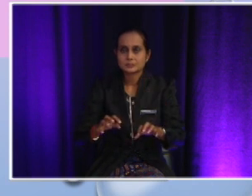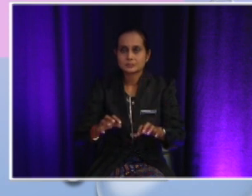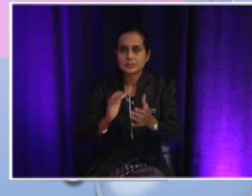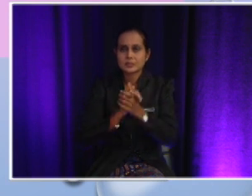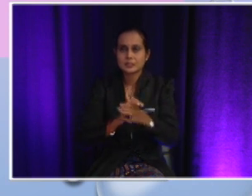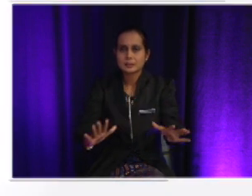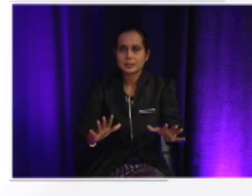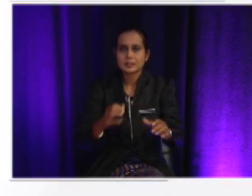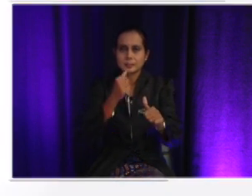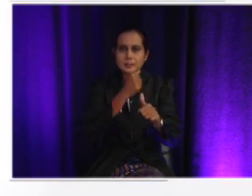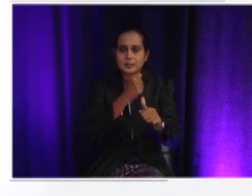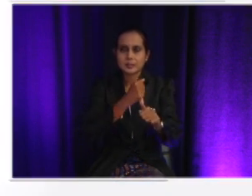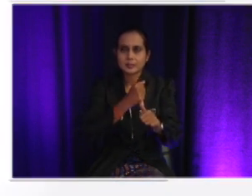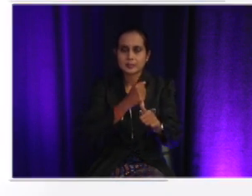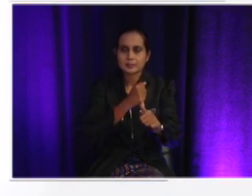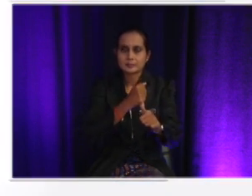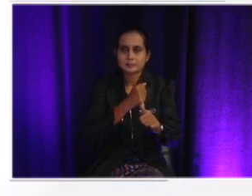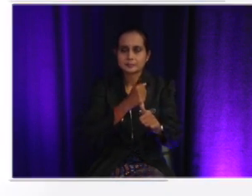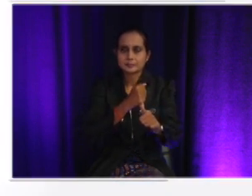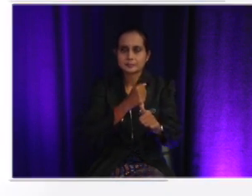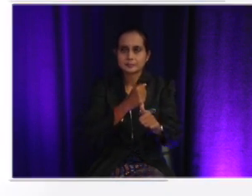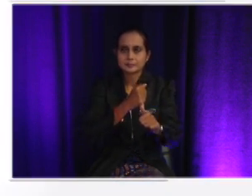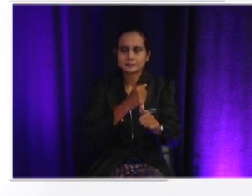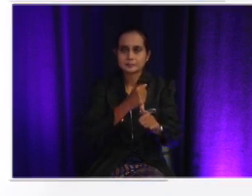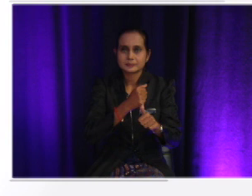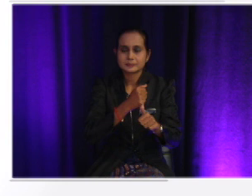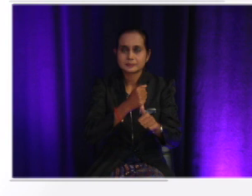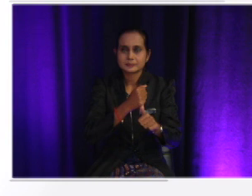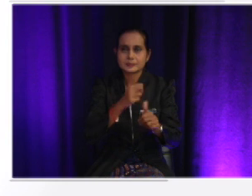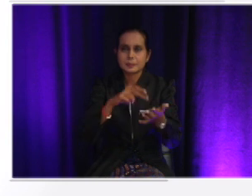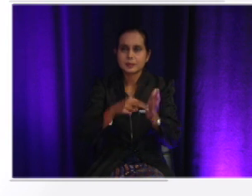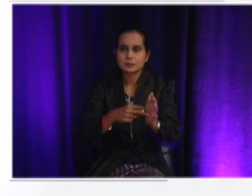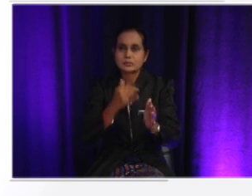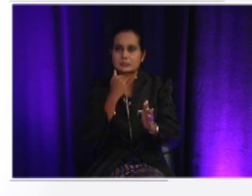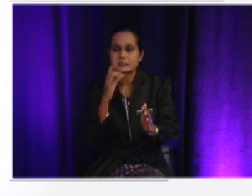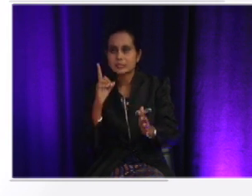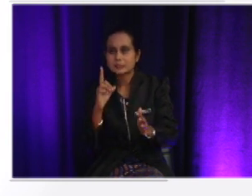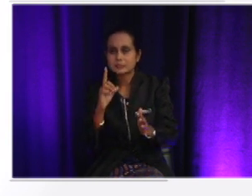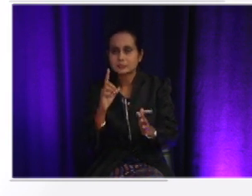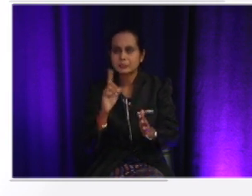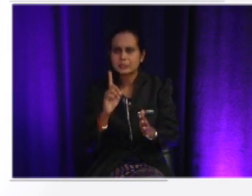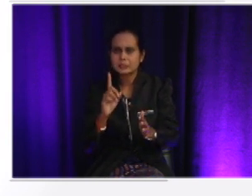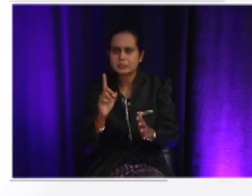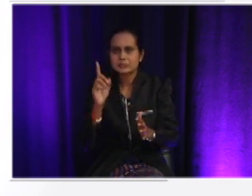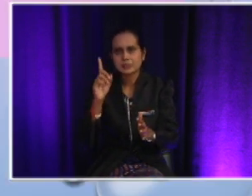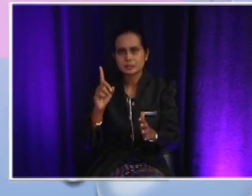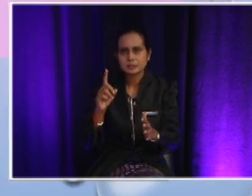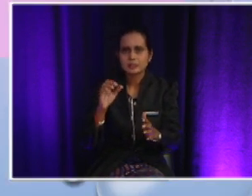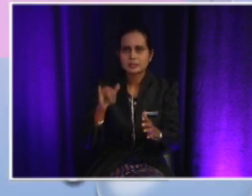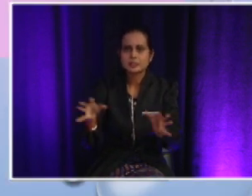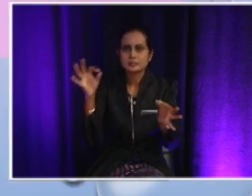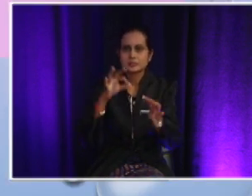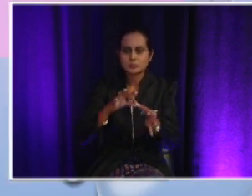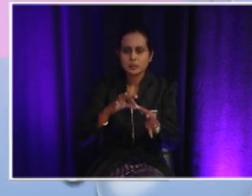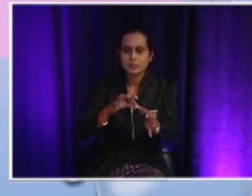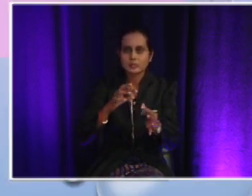mana-mana. Maksudnya mana-mana salah satu. Ya, salah satu kan? Ya, cikgu. Salah satu. Bila salah satu tu maksudnya yang lebih sesuai adalah gate atau lah